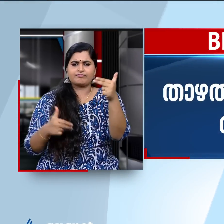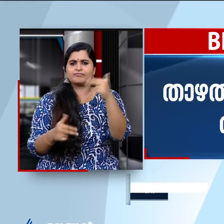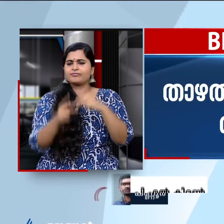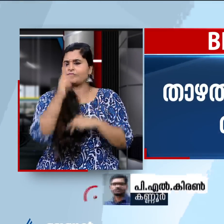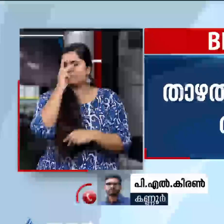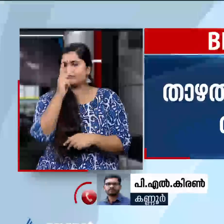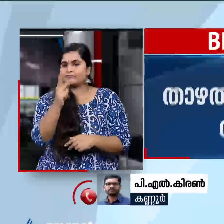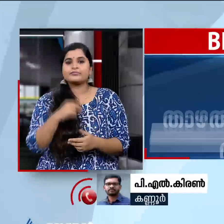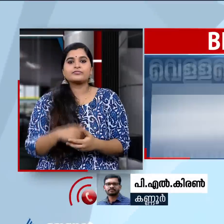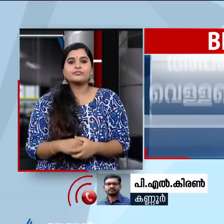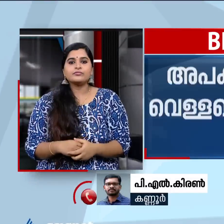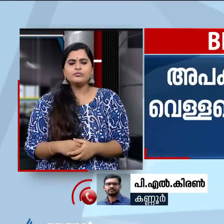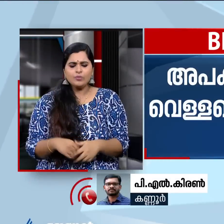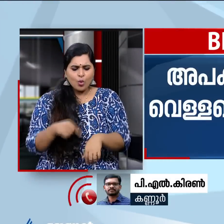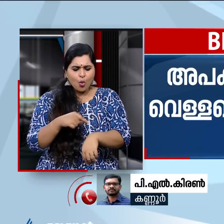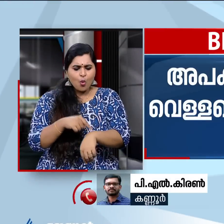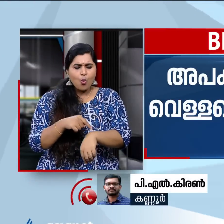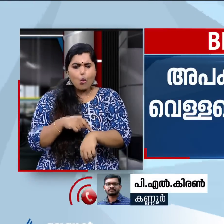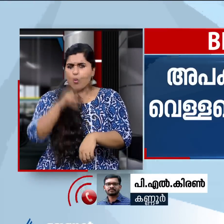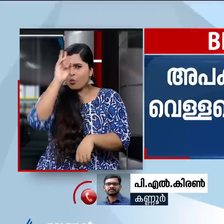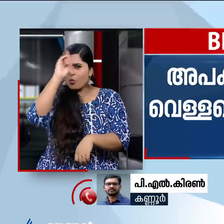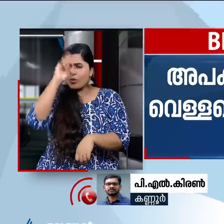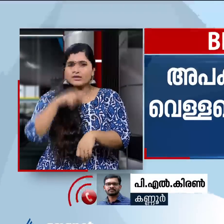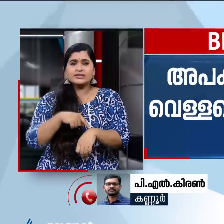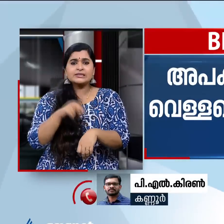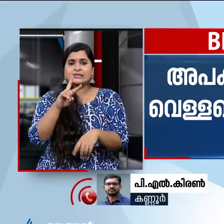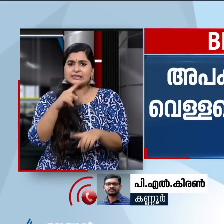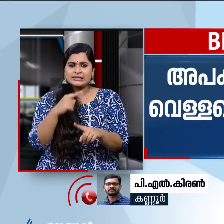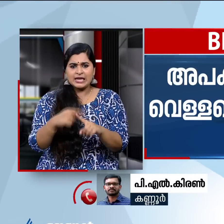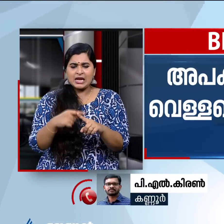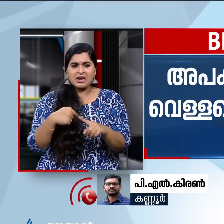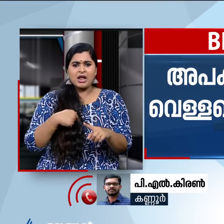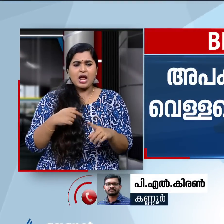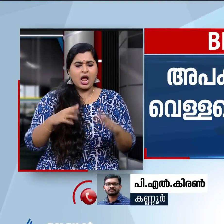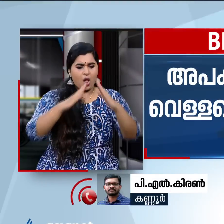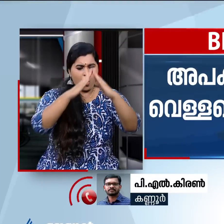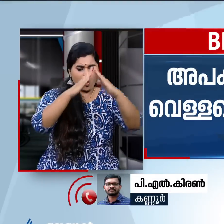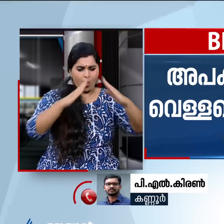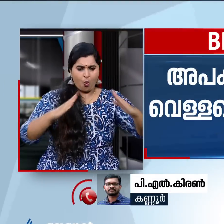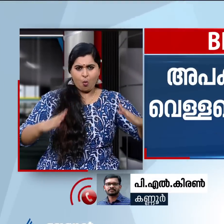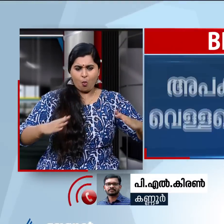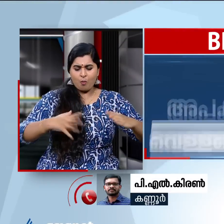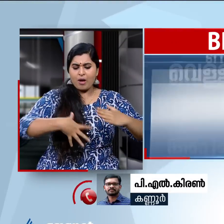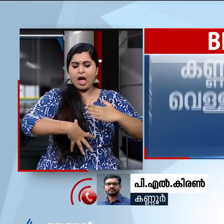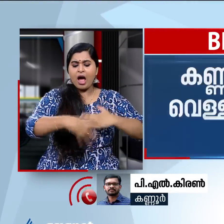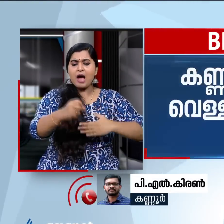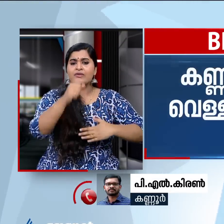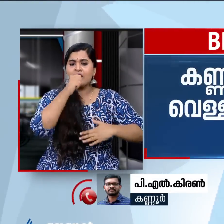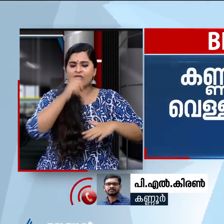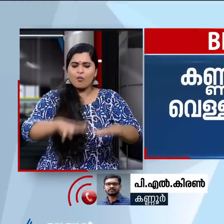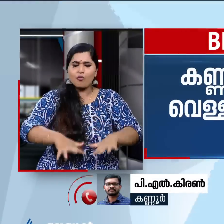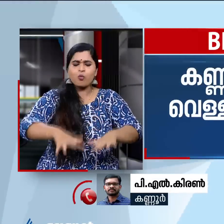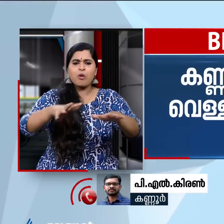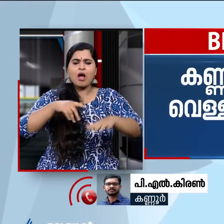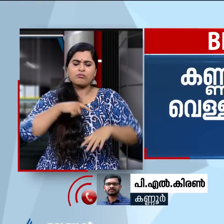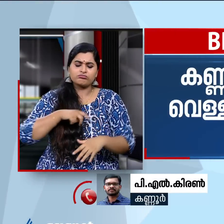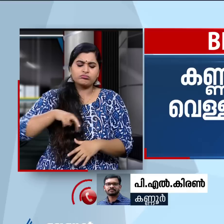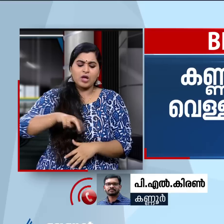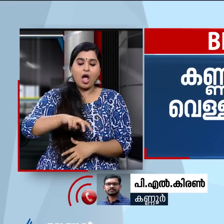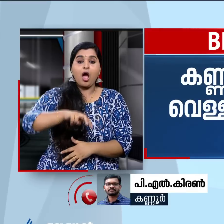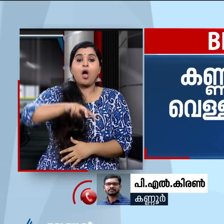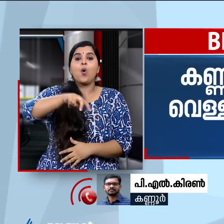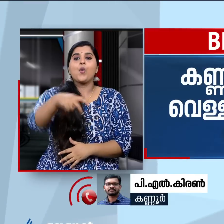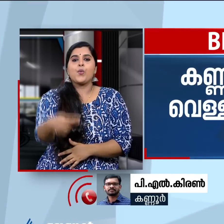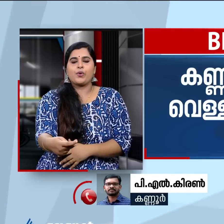ഏതാണ്ട് രണ്ടരയോട് കൂടിയാണ് സംഭവം. ബഷീർ വീടിന് മുമ്പിലുണ്ടായിരുന്ന വെള്ളക്കെട്ടിൽ കാൽ വഴുതി വീഴുകയായിരുന്നു എന്നാണ് മനസ്സിലാക്കാൻ സാധിക്കുന്നത്. ഏതായാലും ഈ വെള്ളക്കെട്ടിൽ